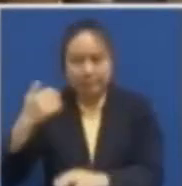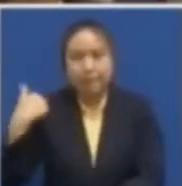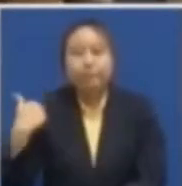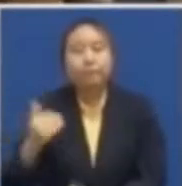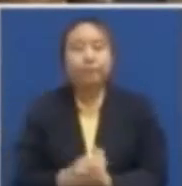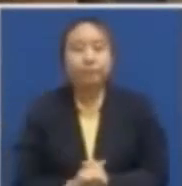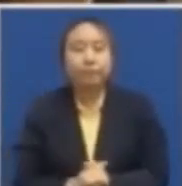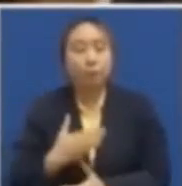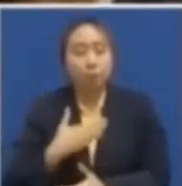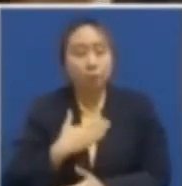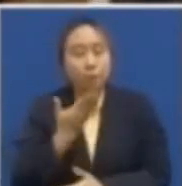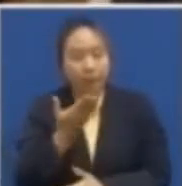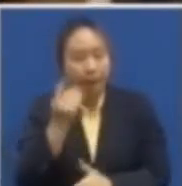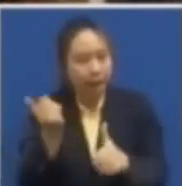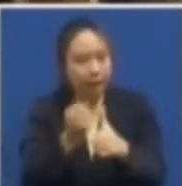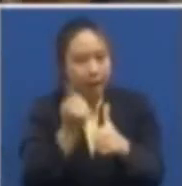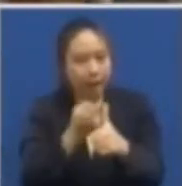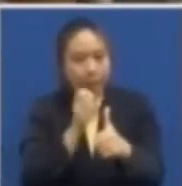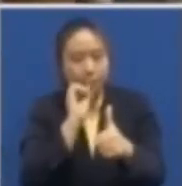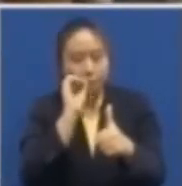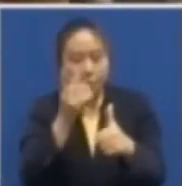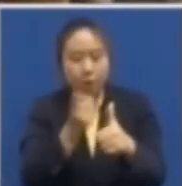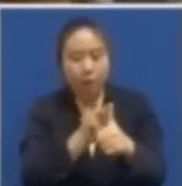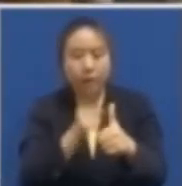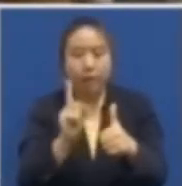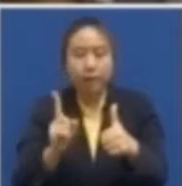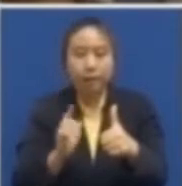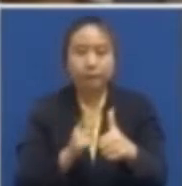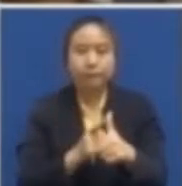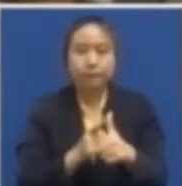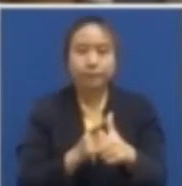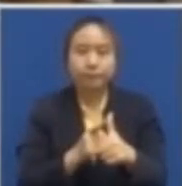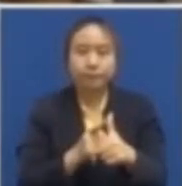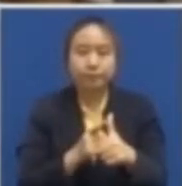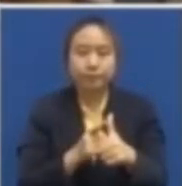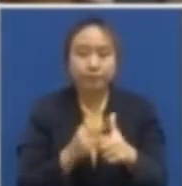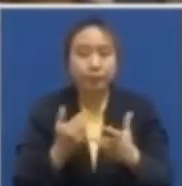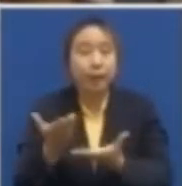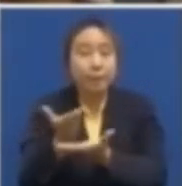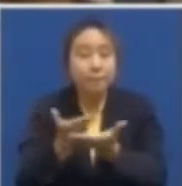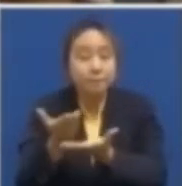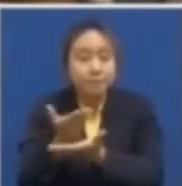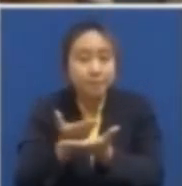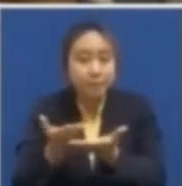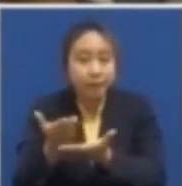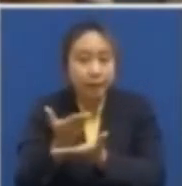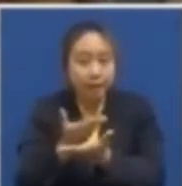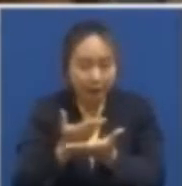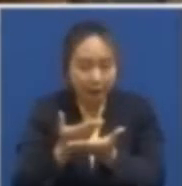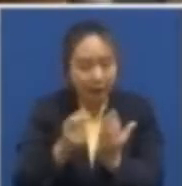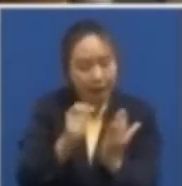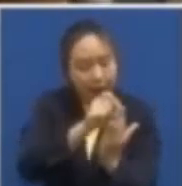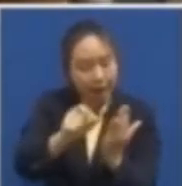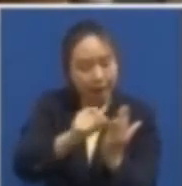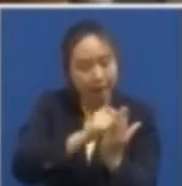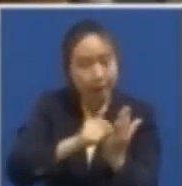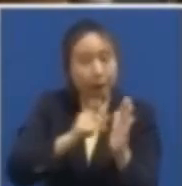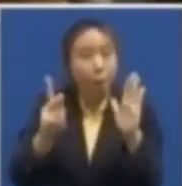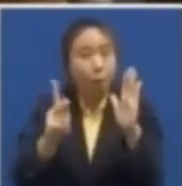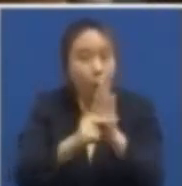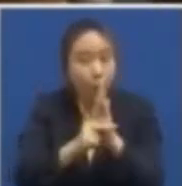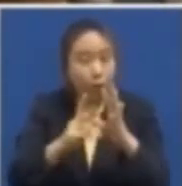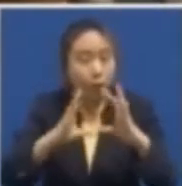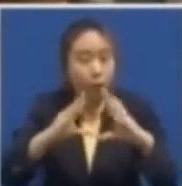ากกราบเรียนเป็นประเด็นแรกก็คือว่าในการพิจารณายกร่างข้อบังคับการประชุมสภ